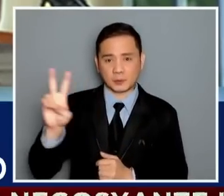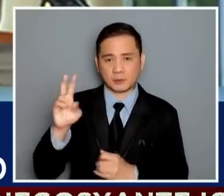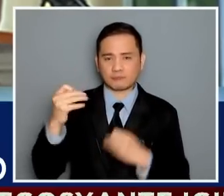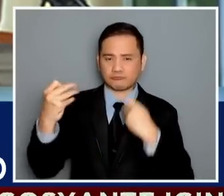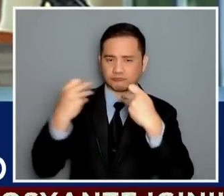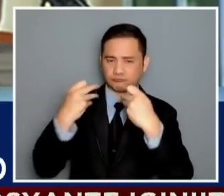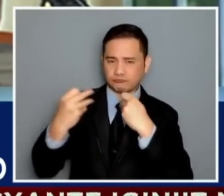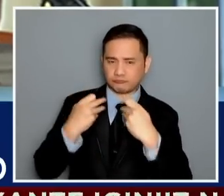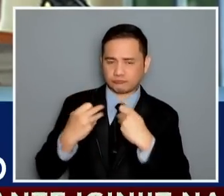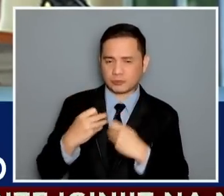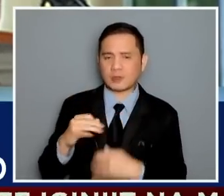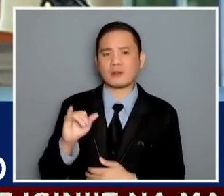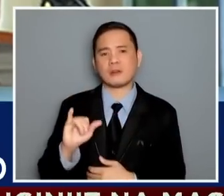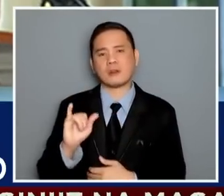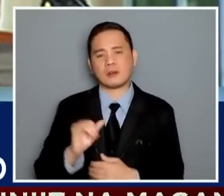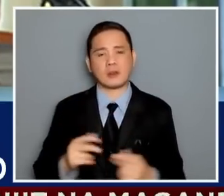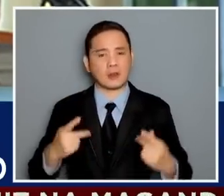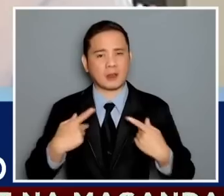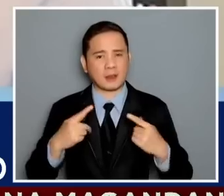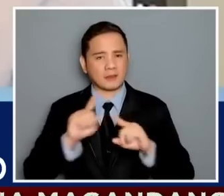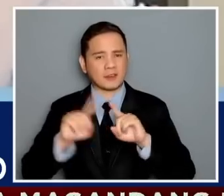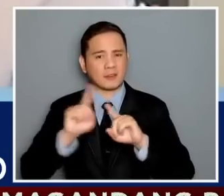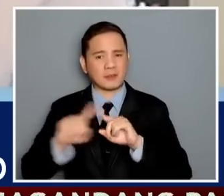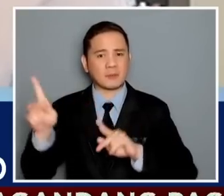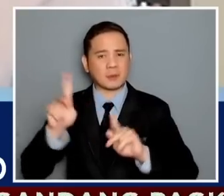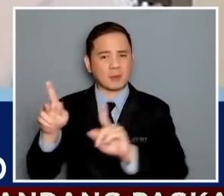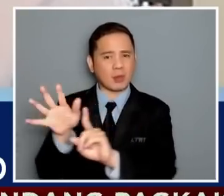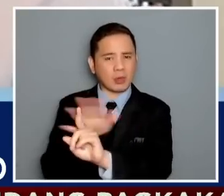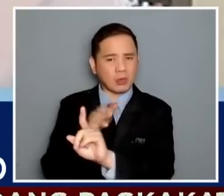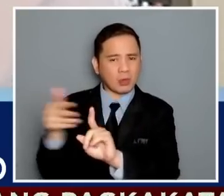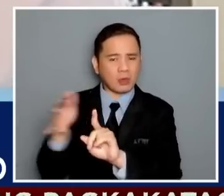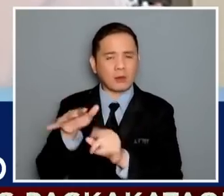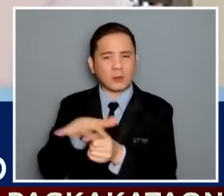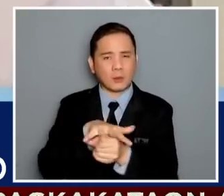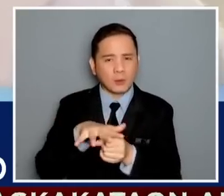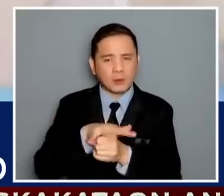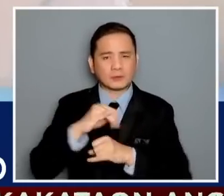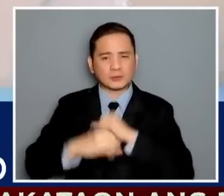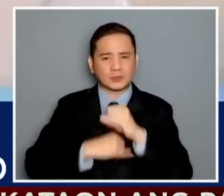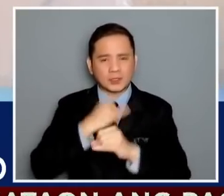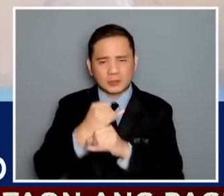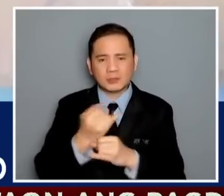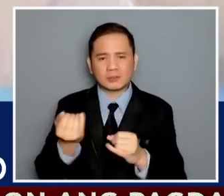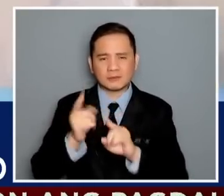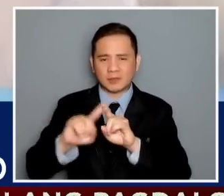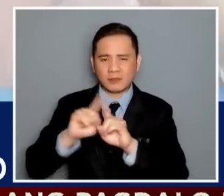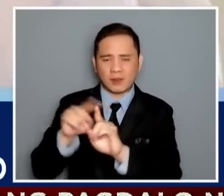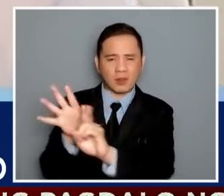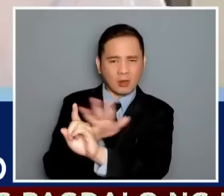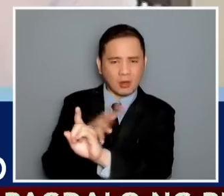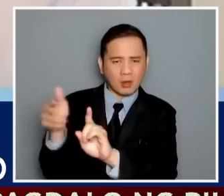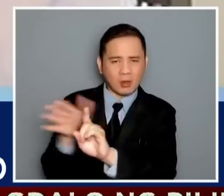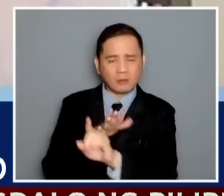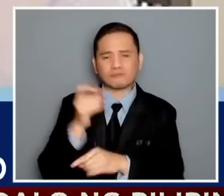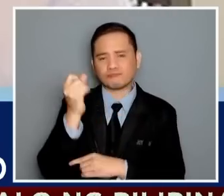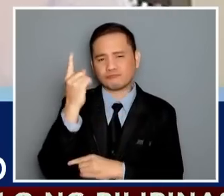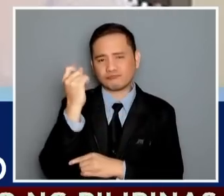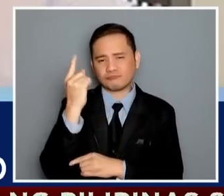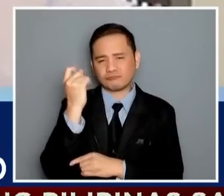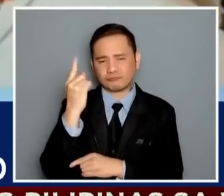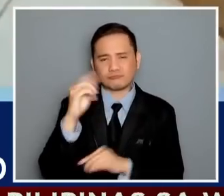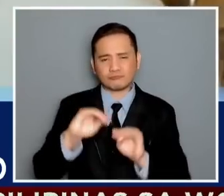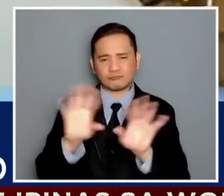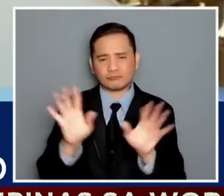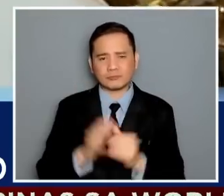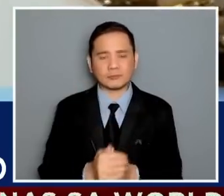is buffeted by many, many forces, ano, local, international, regional, etc. like that. Naintindihan ko siya. Kanya nga binibigyan ko agad